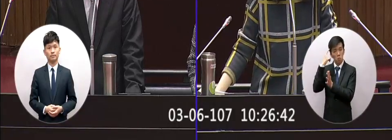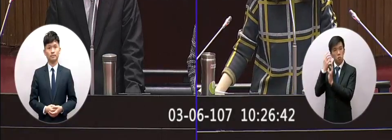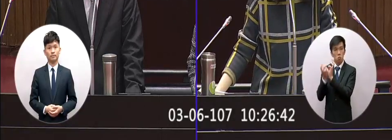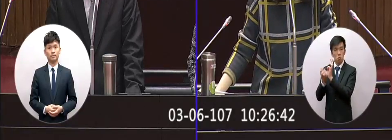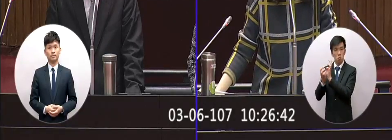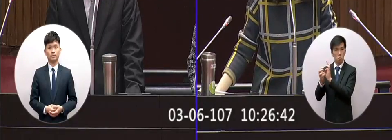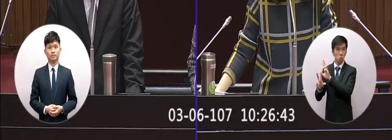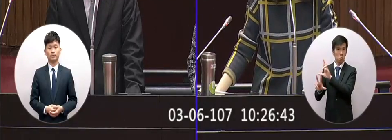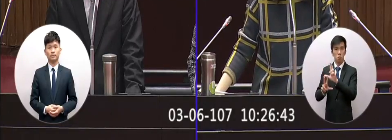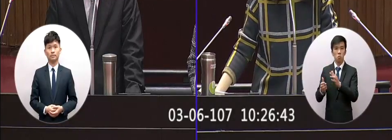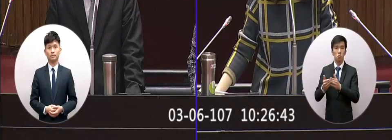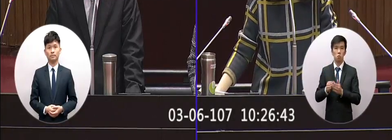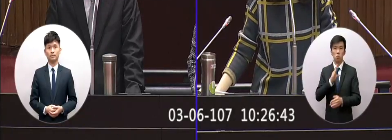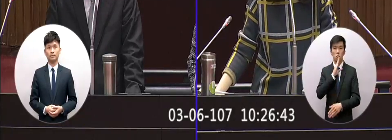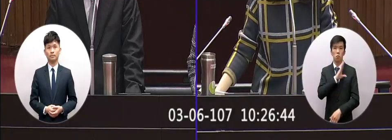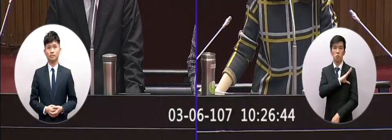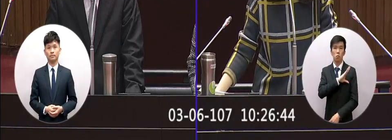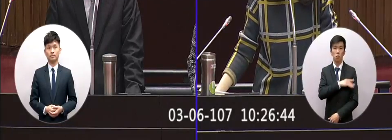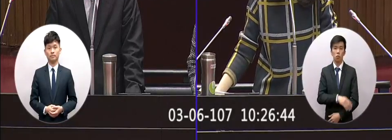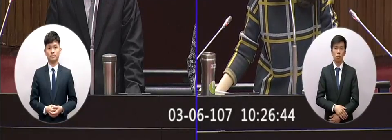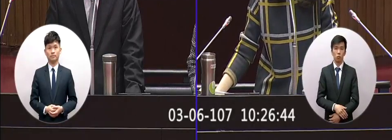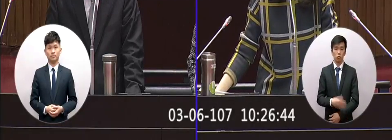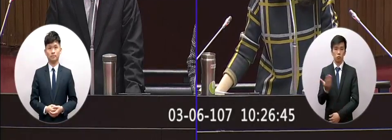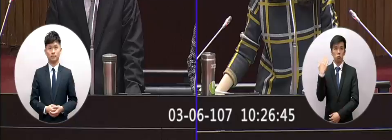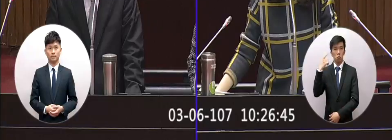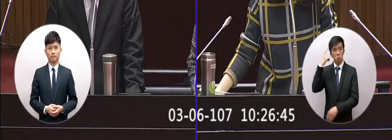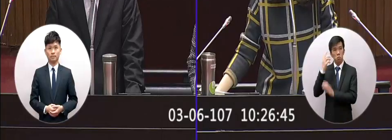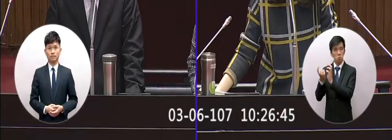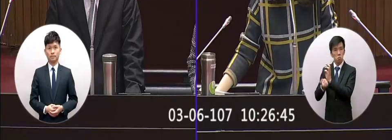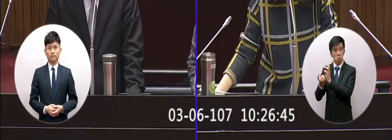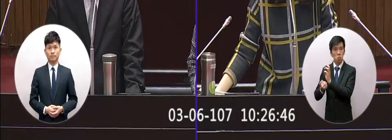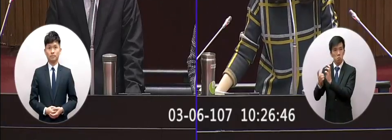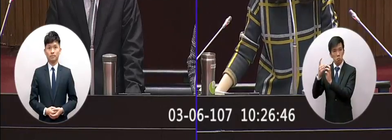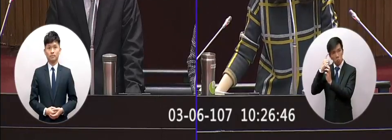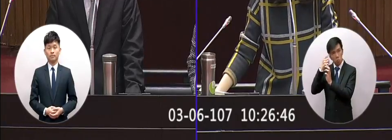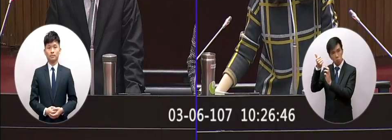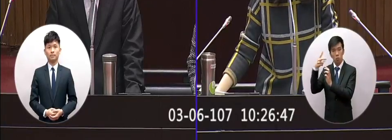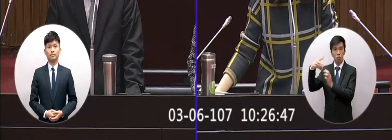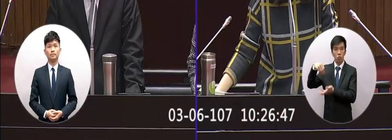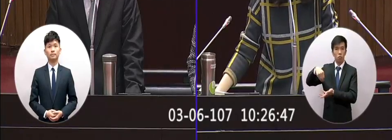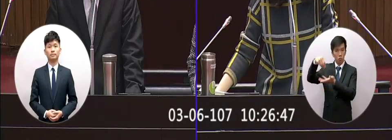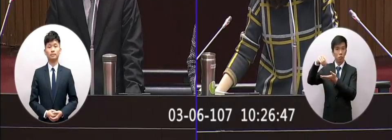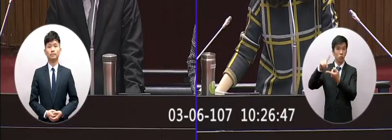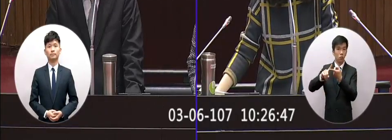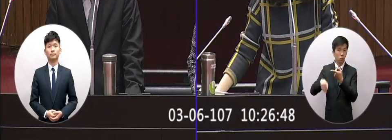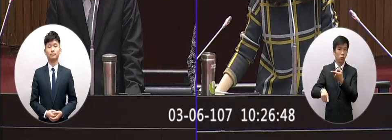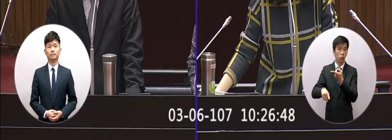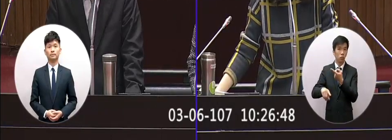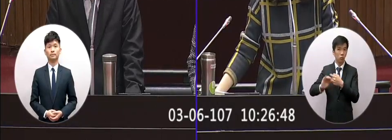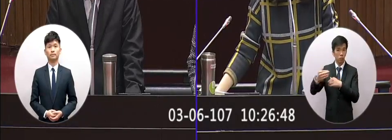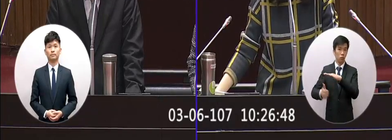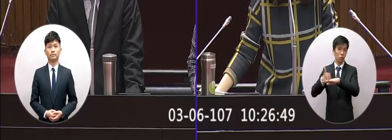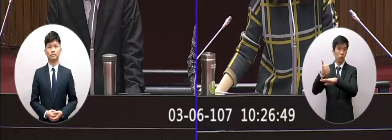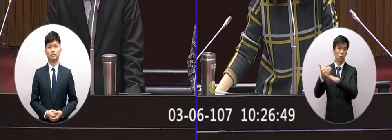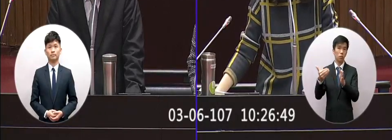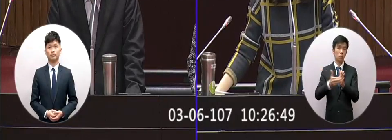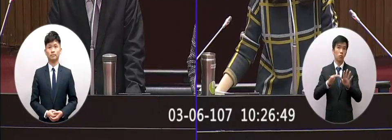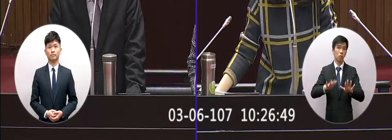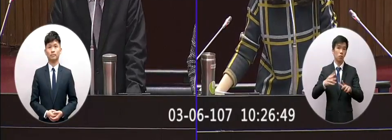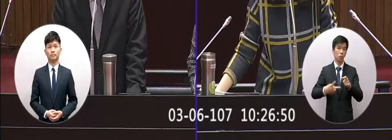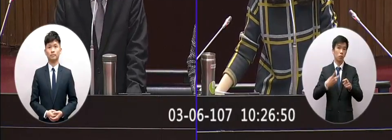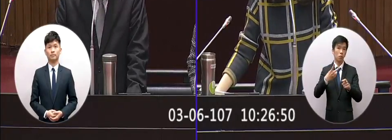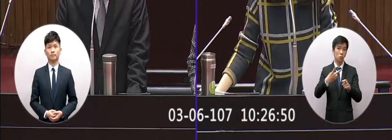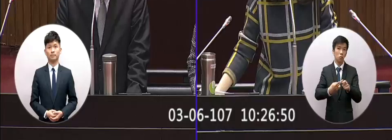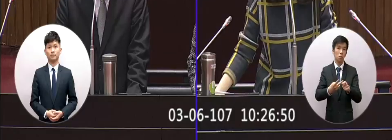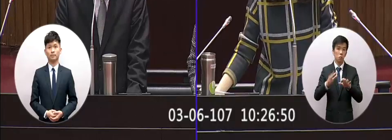及整个一个想法都已经要非常完整才会提出这样政见，那已经上任将近两年的时间，这样的一个法还没有办